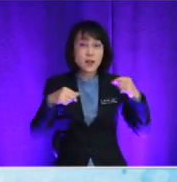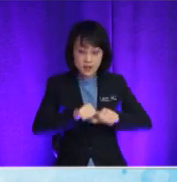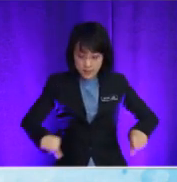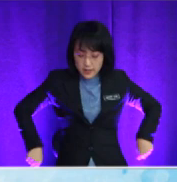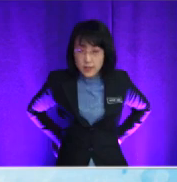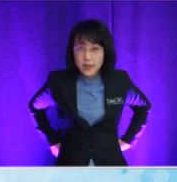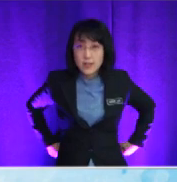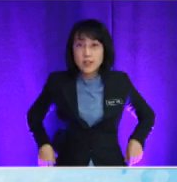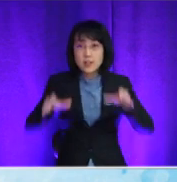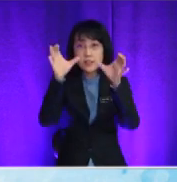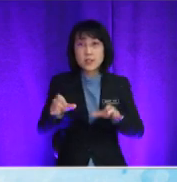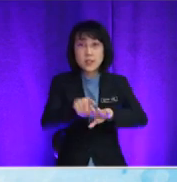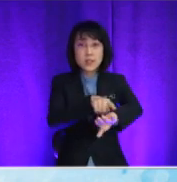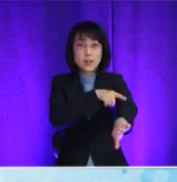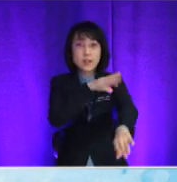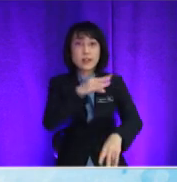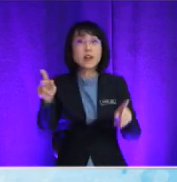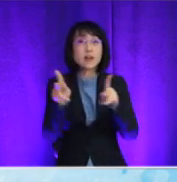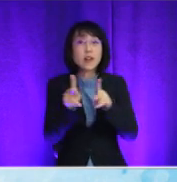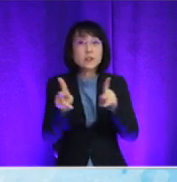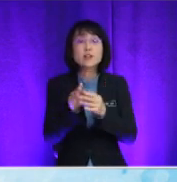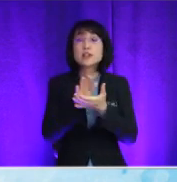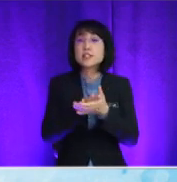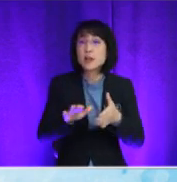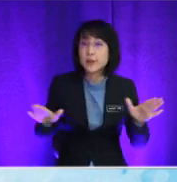panjang dan bahasa Inggris